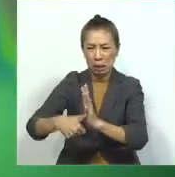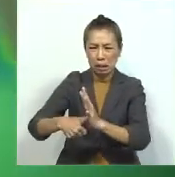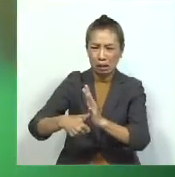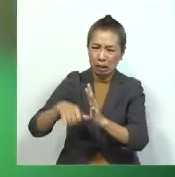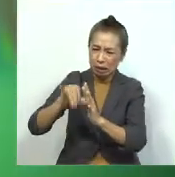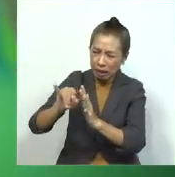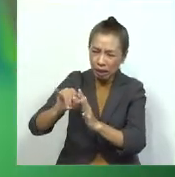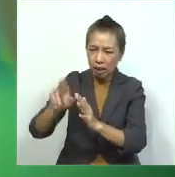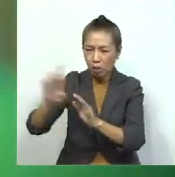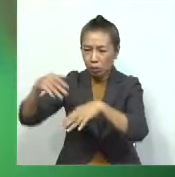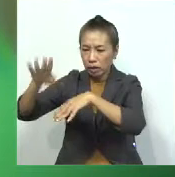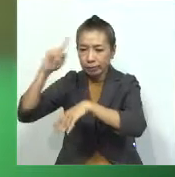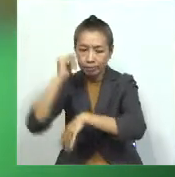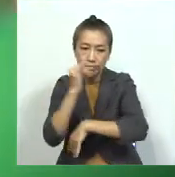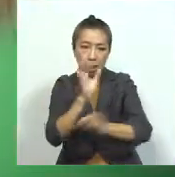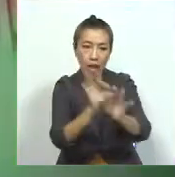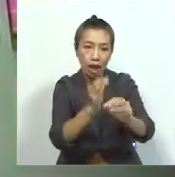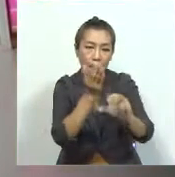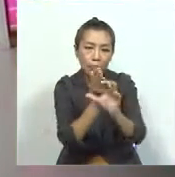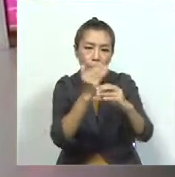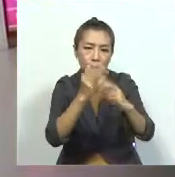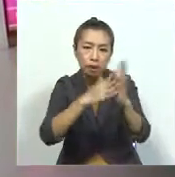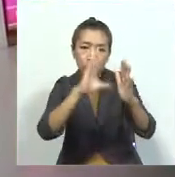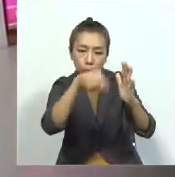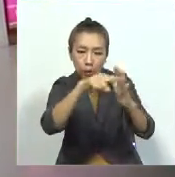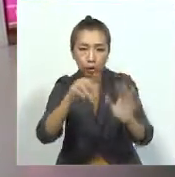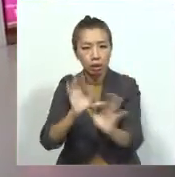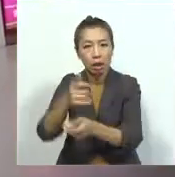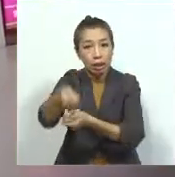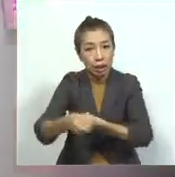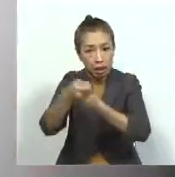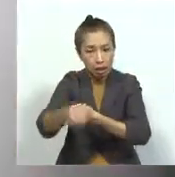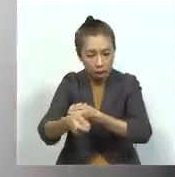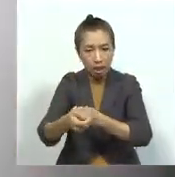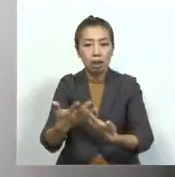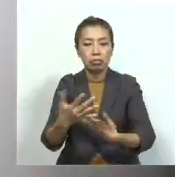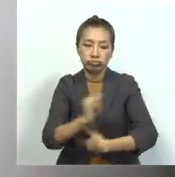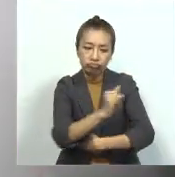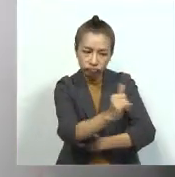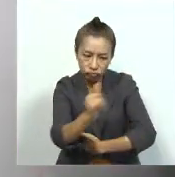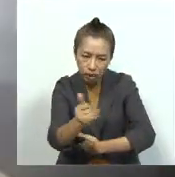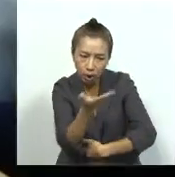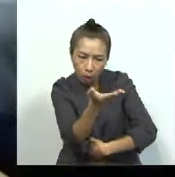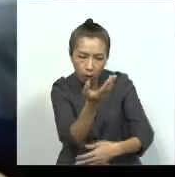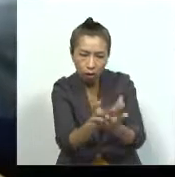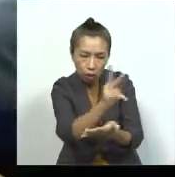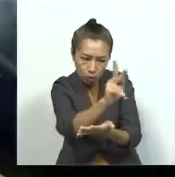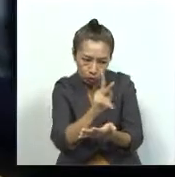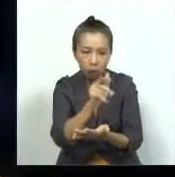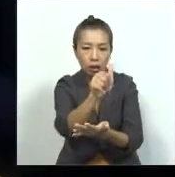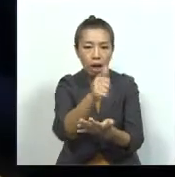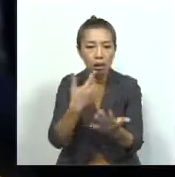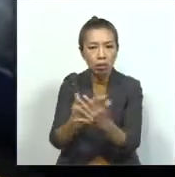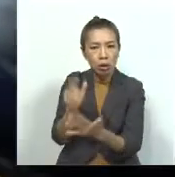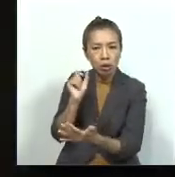บสามารถเข้าไปติดต่อกับธนาคารออมสินและธนาคารเพื่อการเกษตรและสหกรณ์การเกษตรหรือธ.ก.ส.เพื่อขอสินเชื่อรายย่อยเพื่อใช้จ่